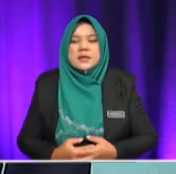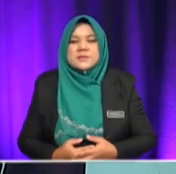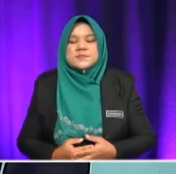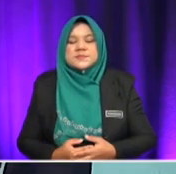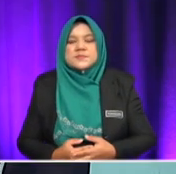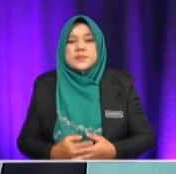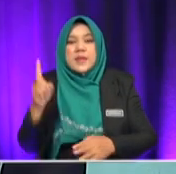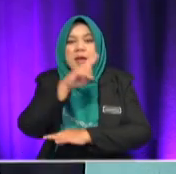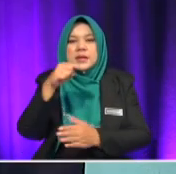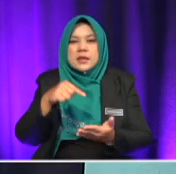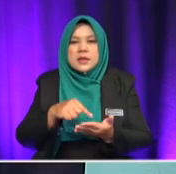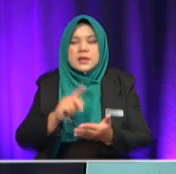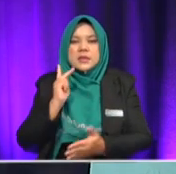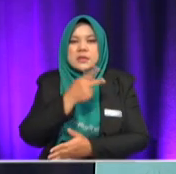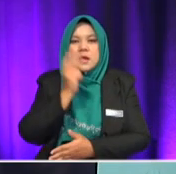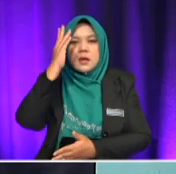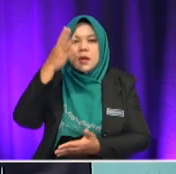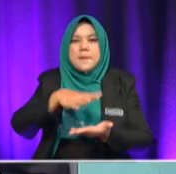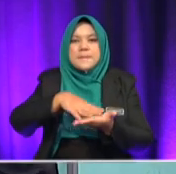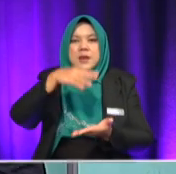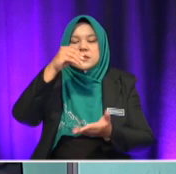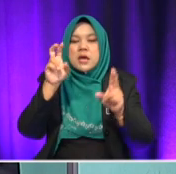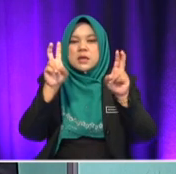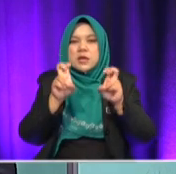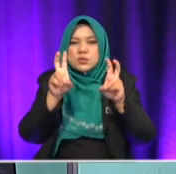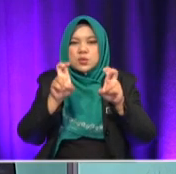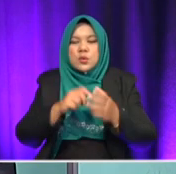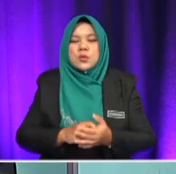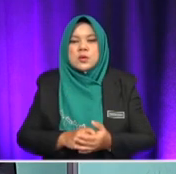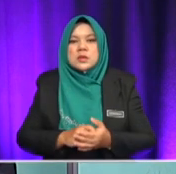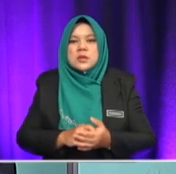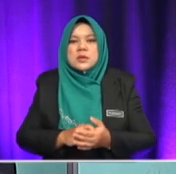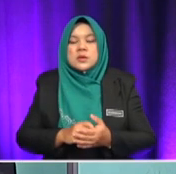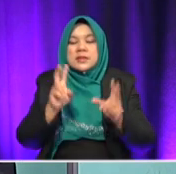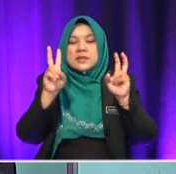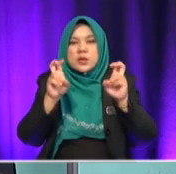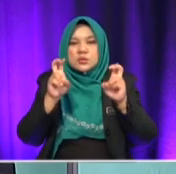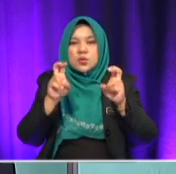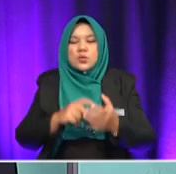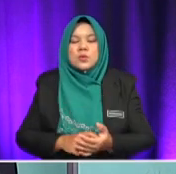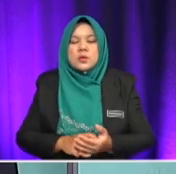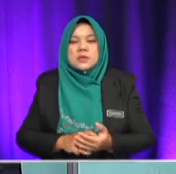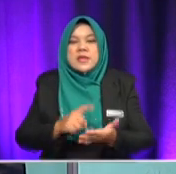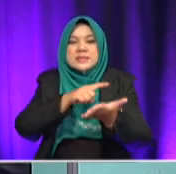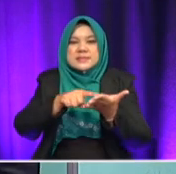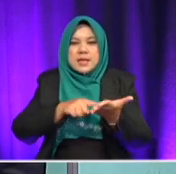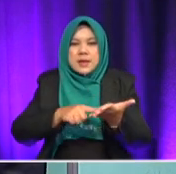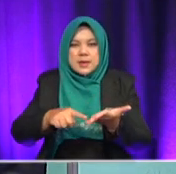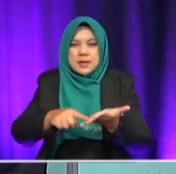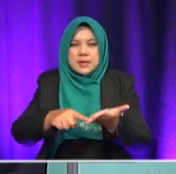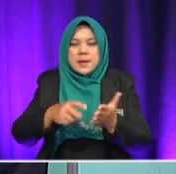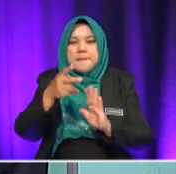hari ini kita akan belajar dalam satu tajuk pelajaran 17 tajuknya yaitu zakat